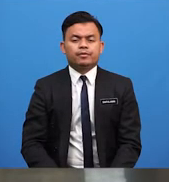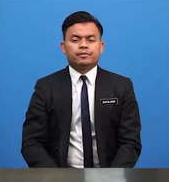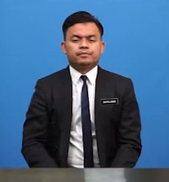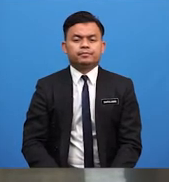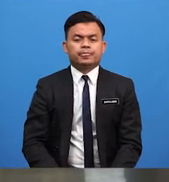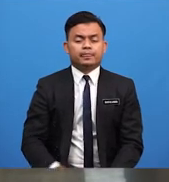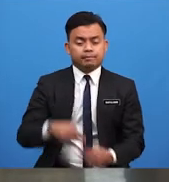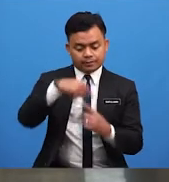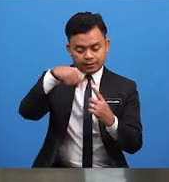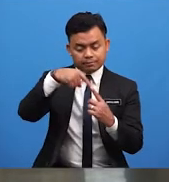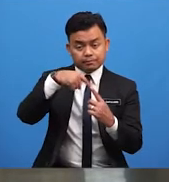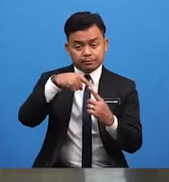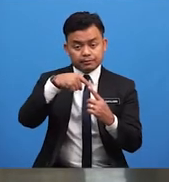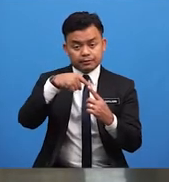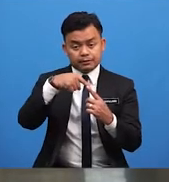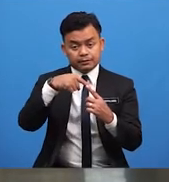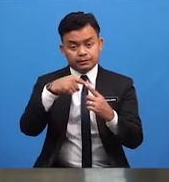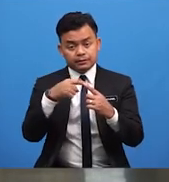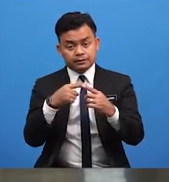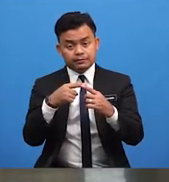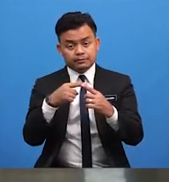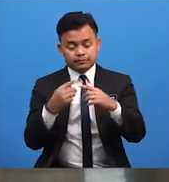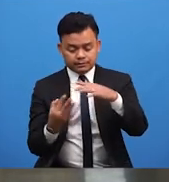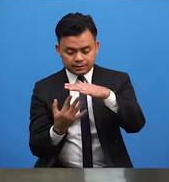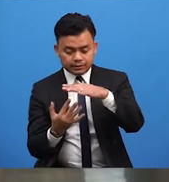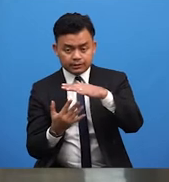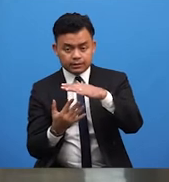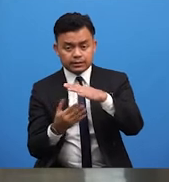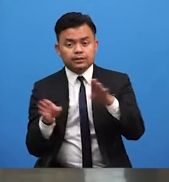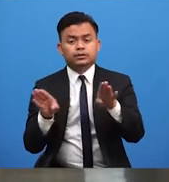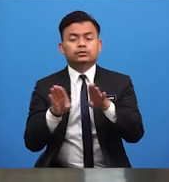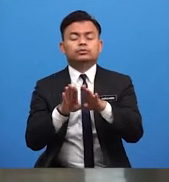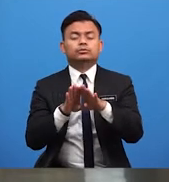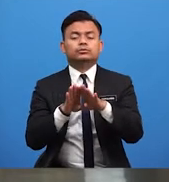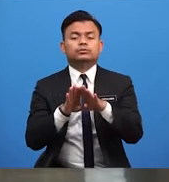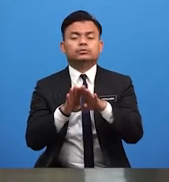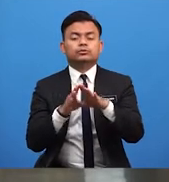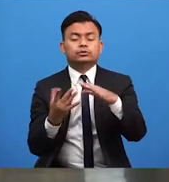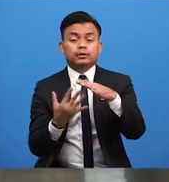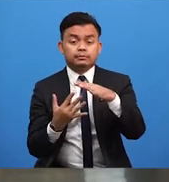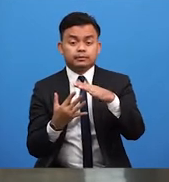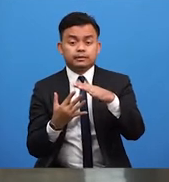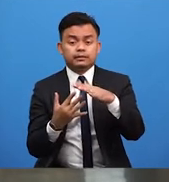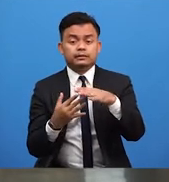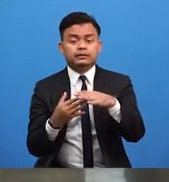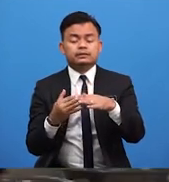Apabila mendidih, tutup api dan biarkan telur tersebut selama 10 minit.